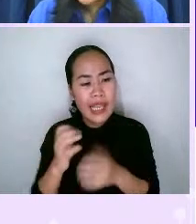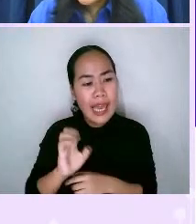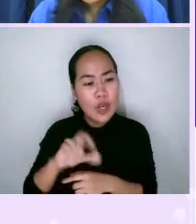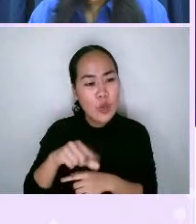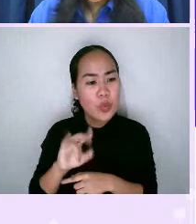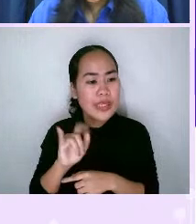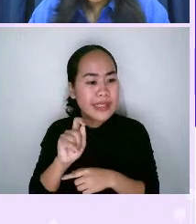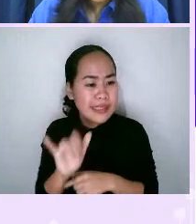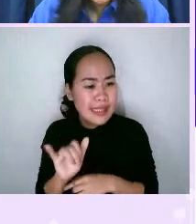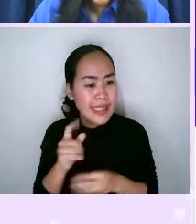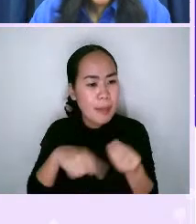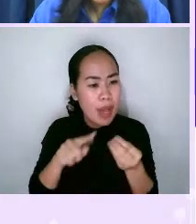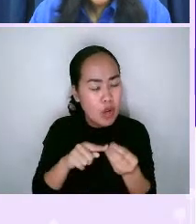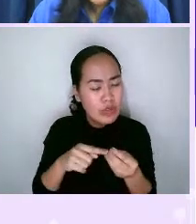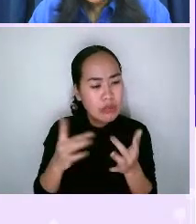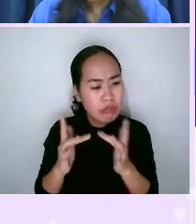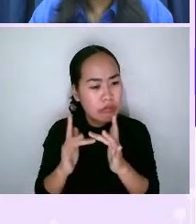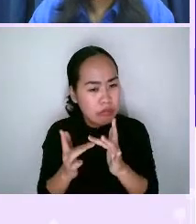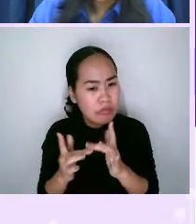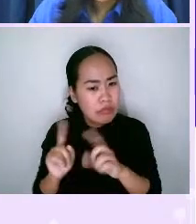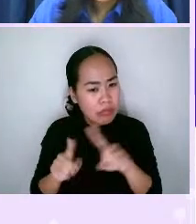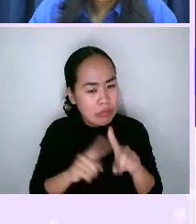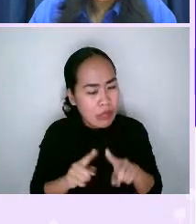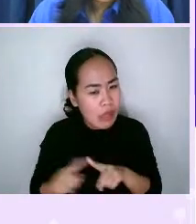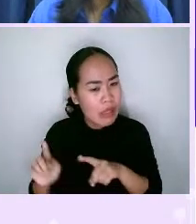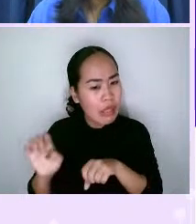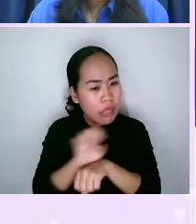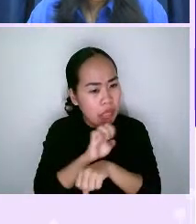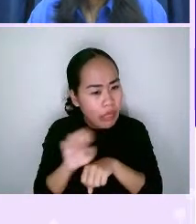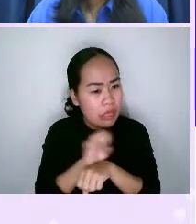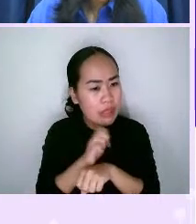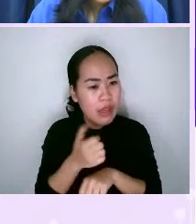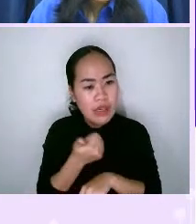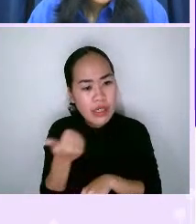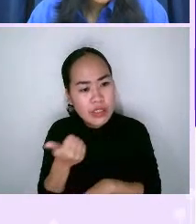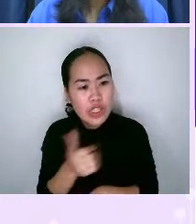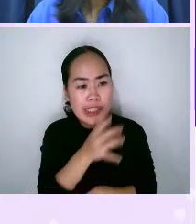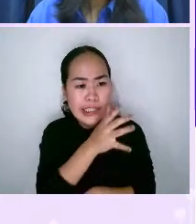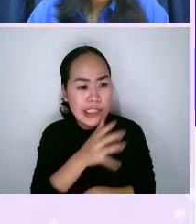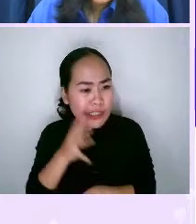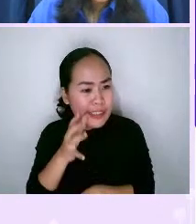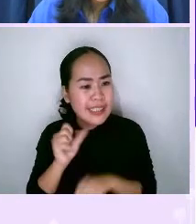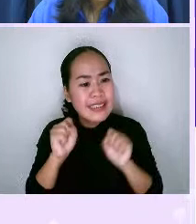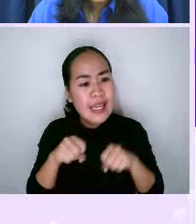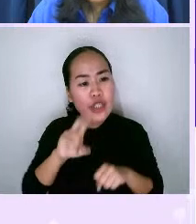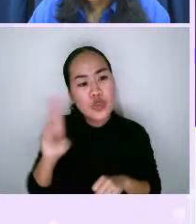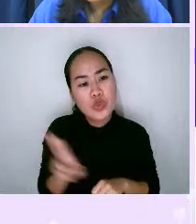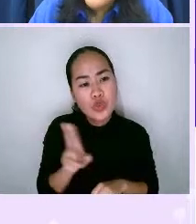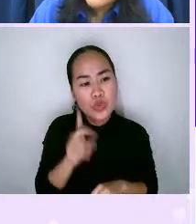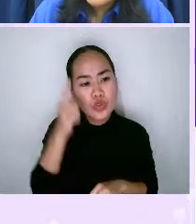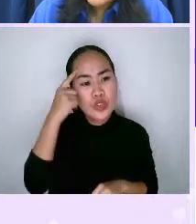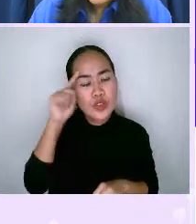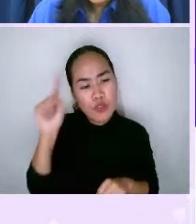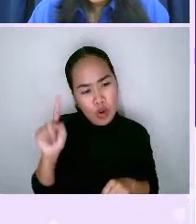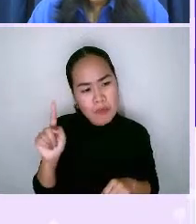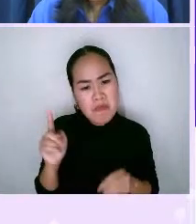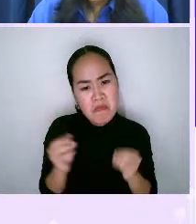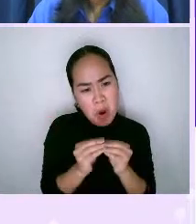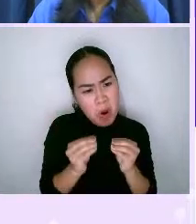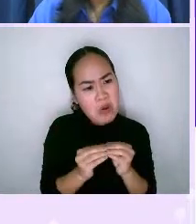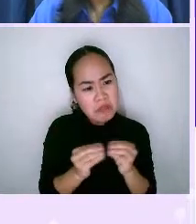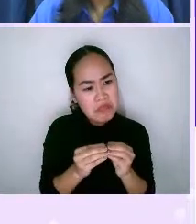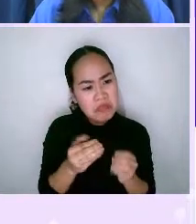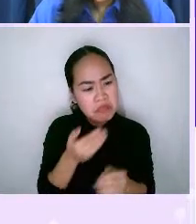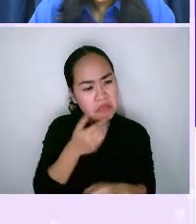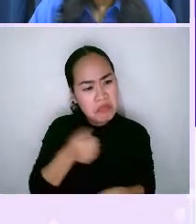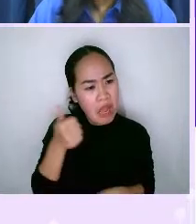literacy, agriculture, and entrepreneurship po, these courses that we offer sa TOP help us capacitate for a better life to